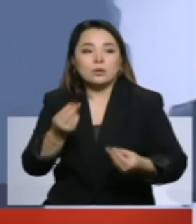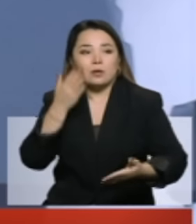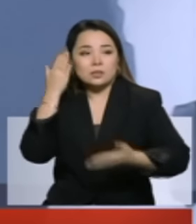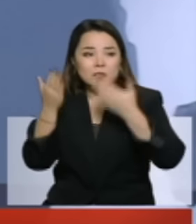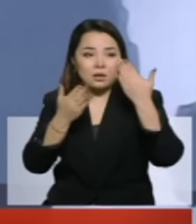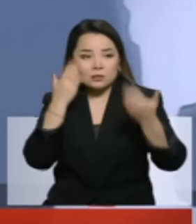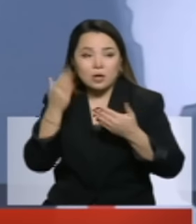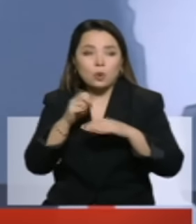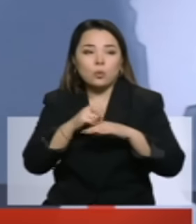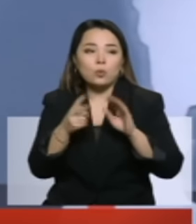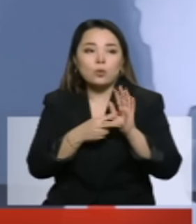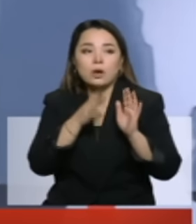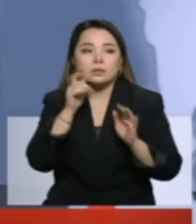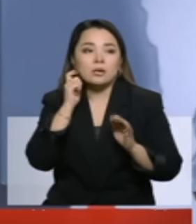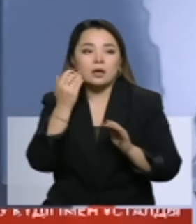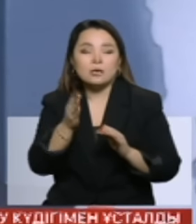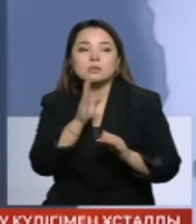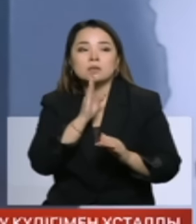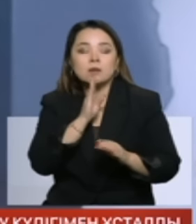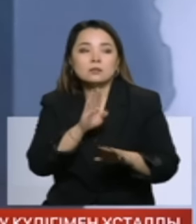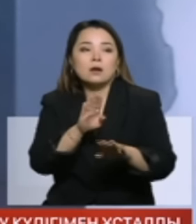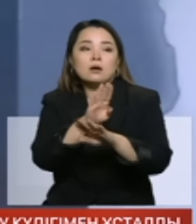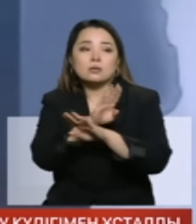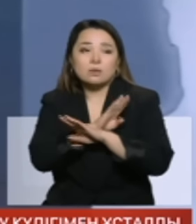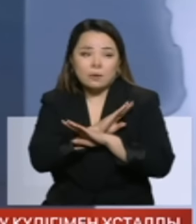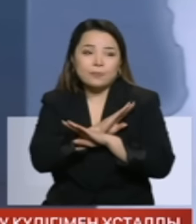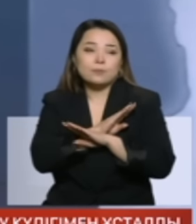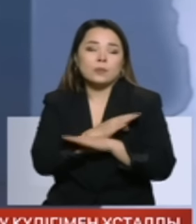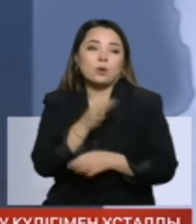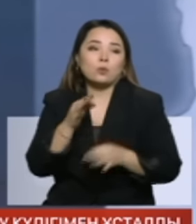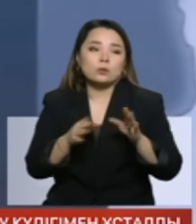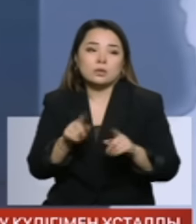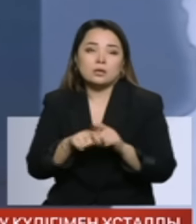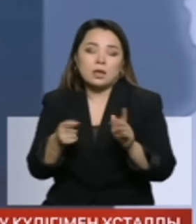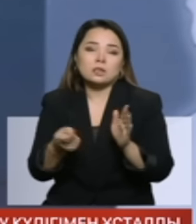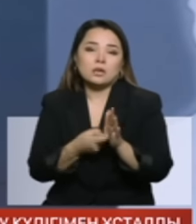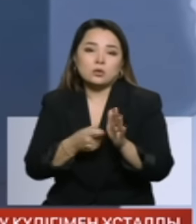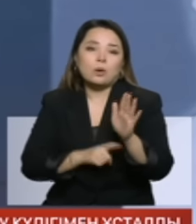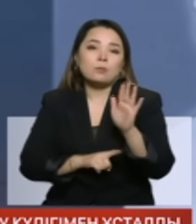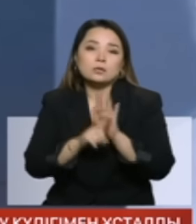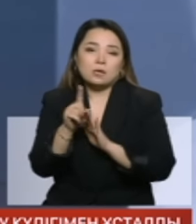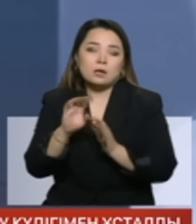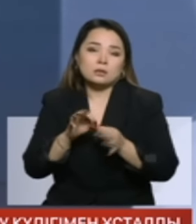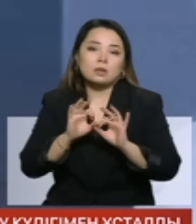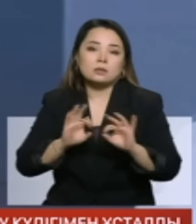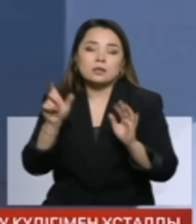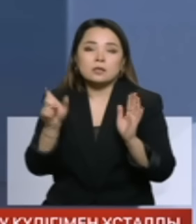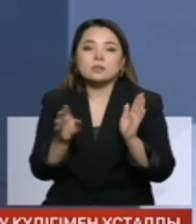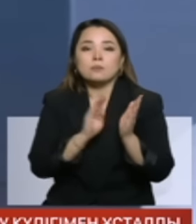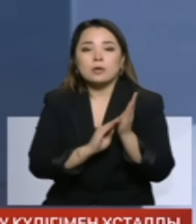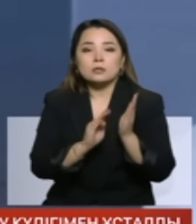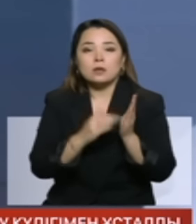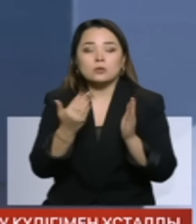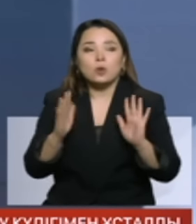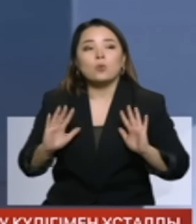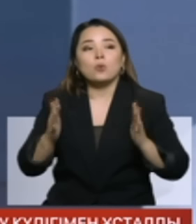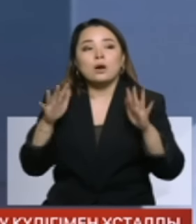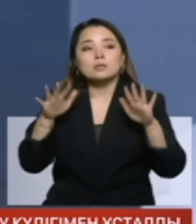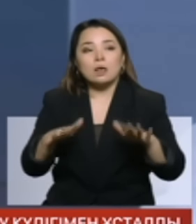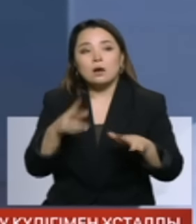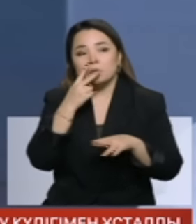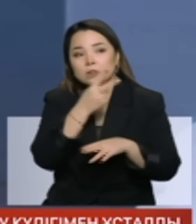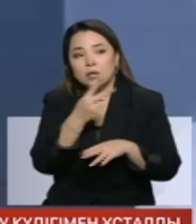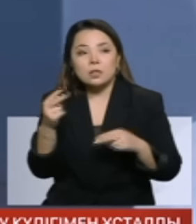жүрген 17 жастағы қыз бала қаза тапты. Қылмыстық іс қозғалып, тергеу басталды. Әріптесім Ардақ Мұратқызы оқиға орнына